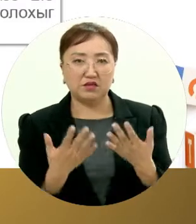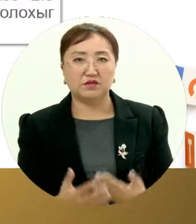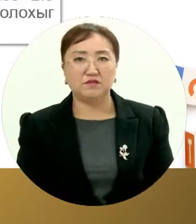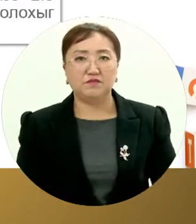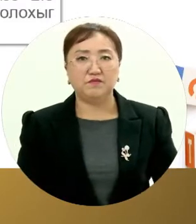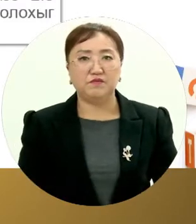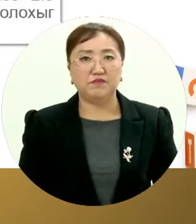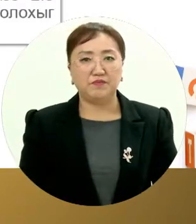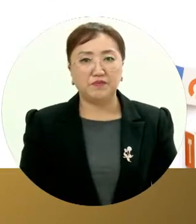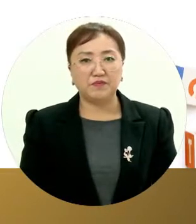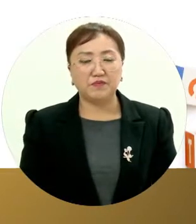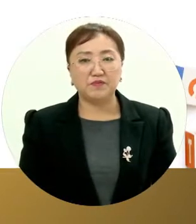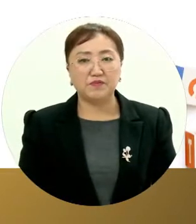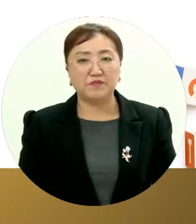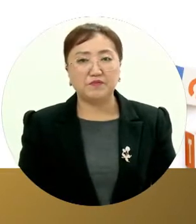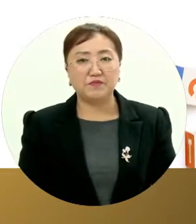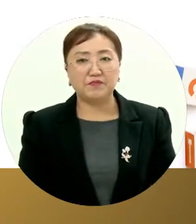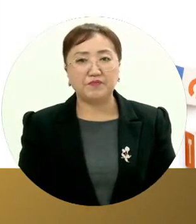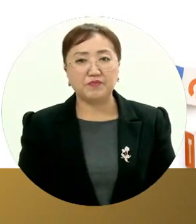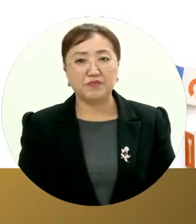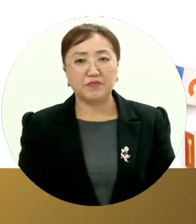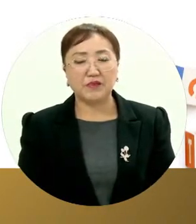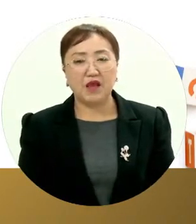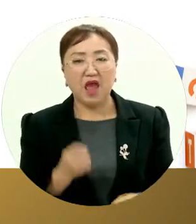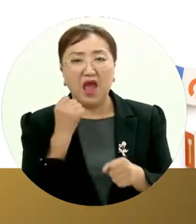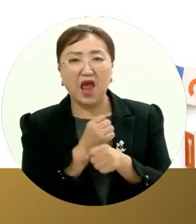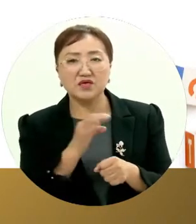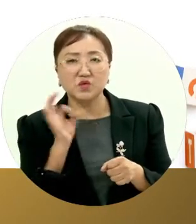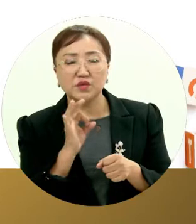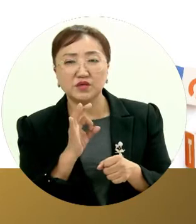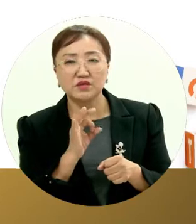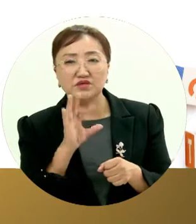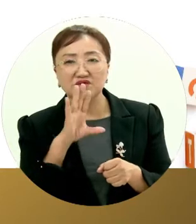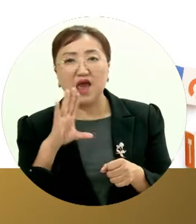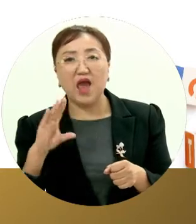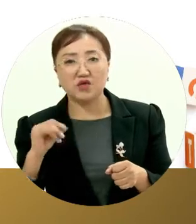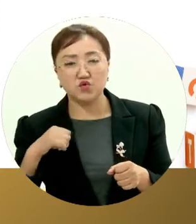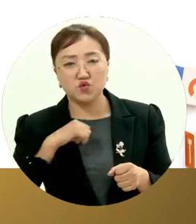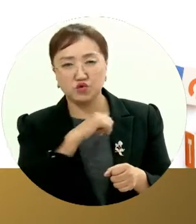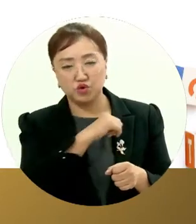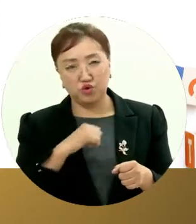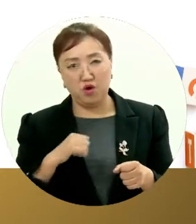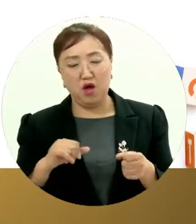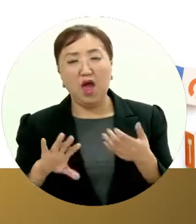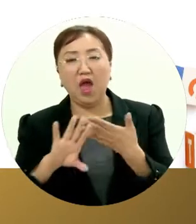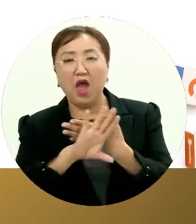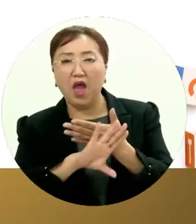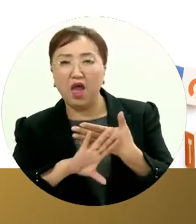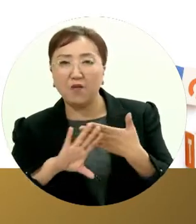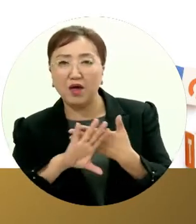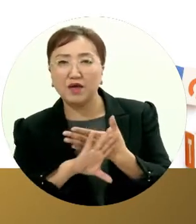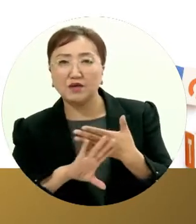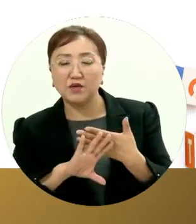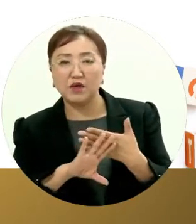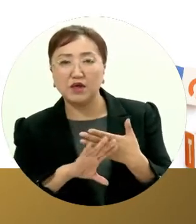байна. За тэгвэл ажилгүйдлээс бид нар яаж өөрснийг одоо эрсдлээс хамгаалах вэ?